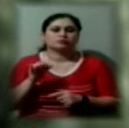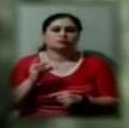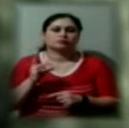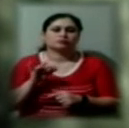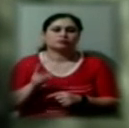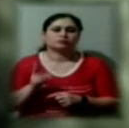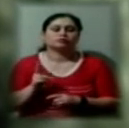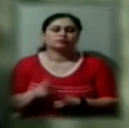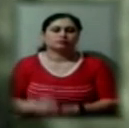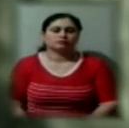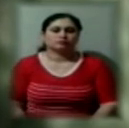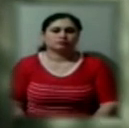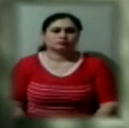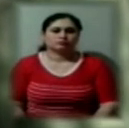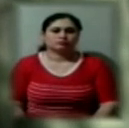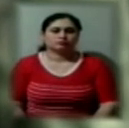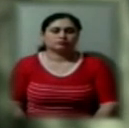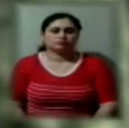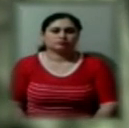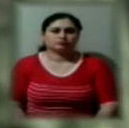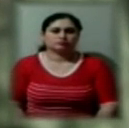Сергей Браво,